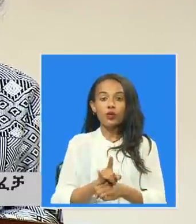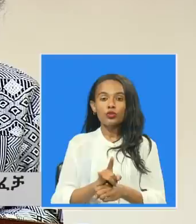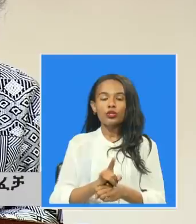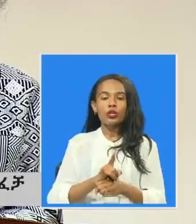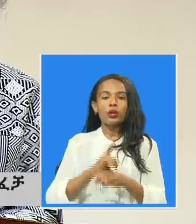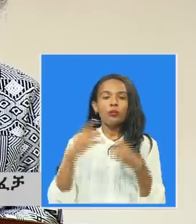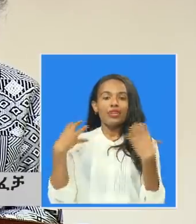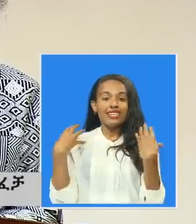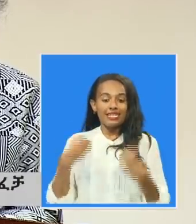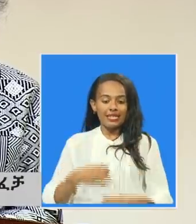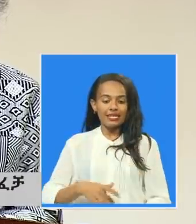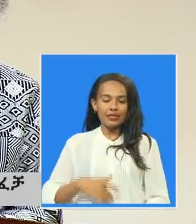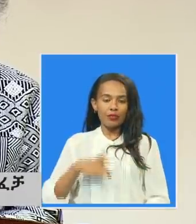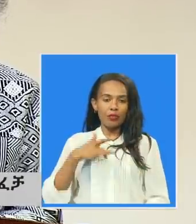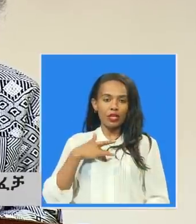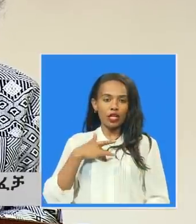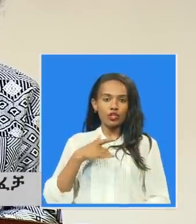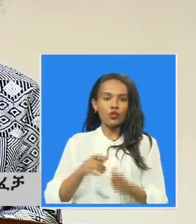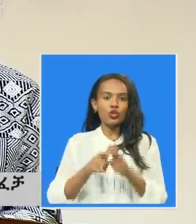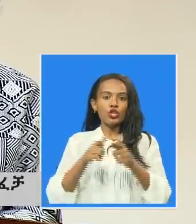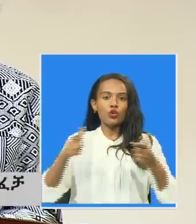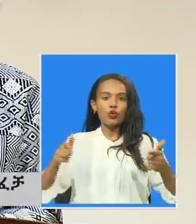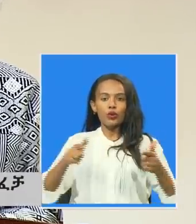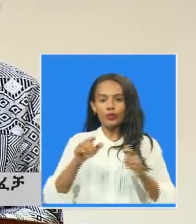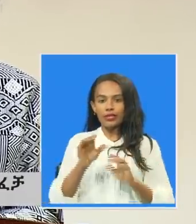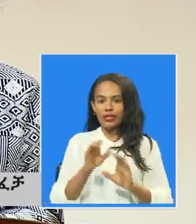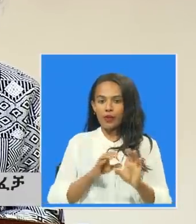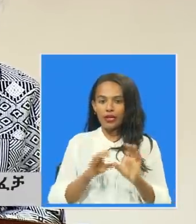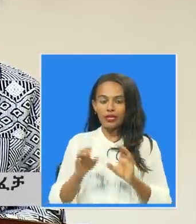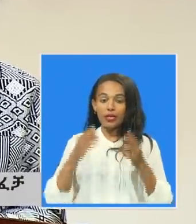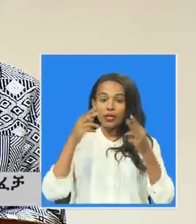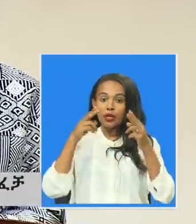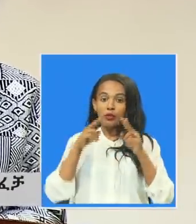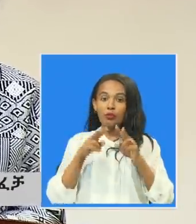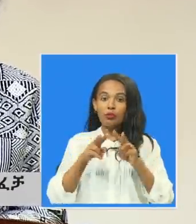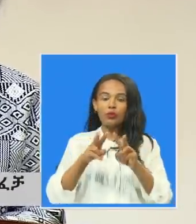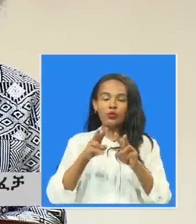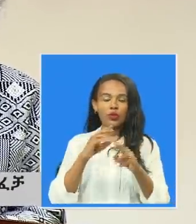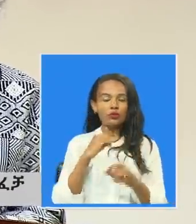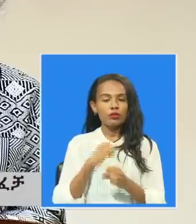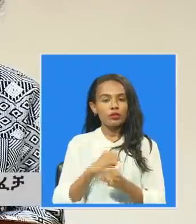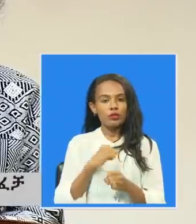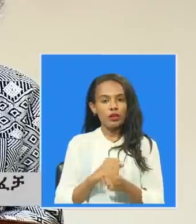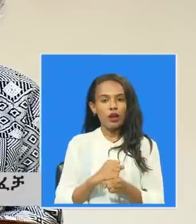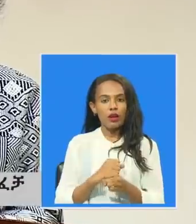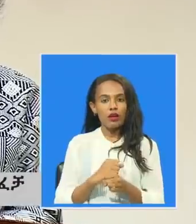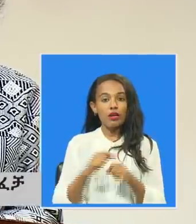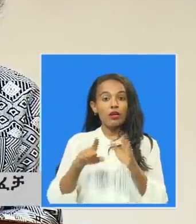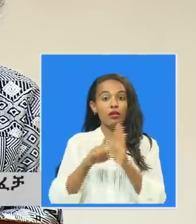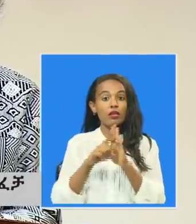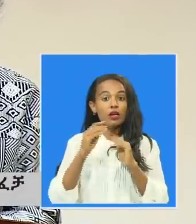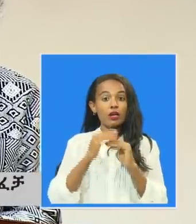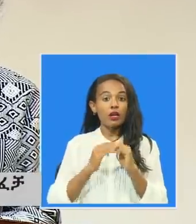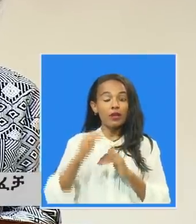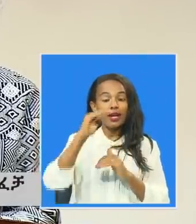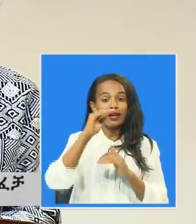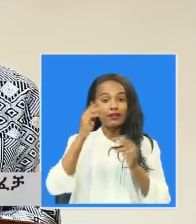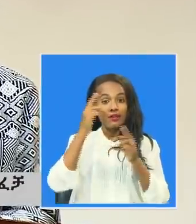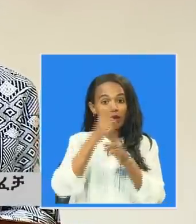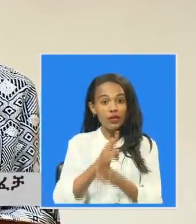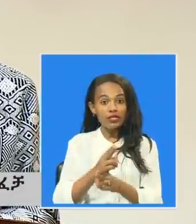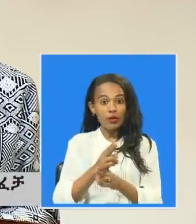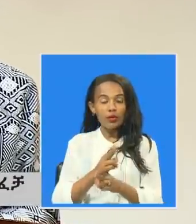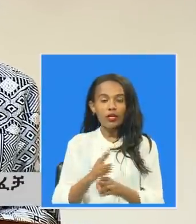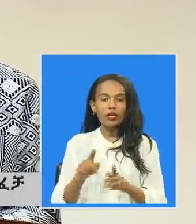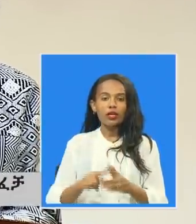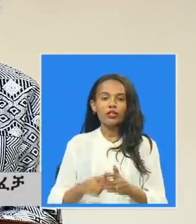በደንብነት ስሜታቸው እንዲጎለብት ለማድረግ በትኩረት ይሰራል። የህገ በላይነትን ለማስከበር